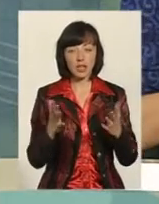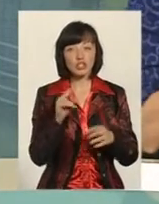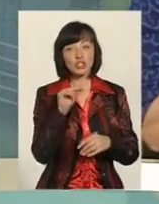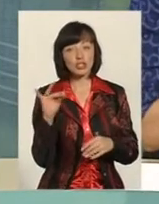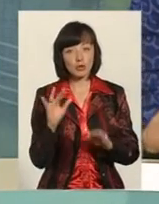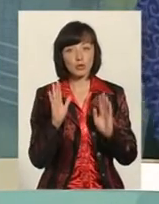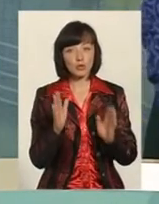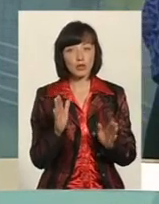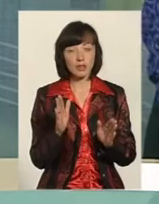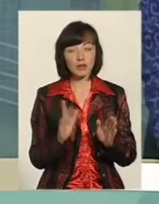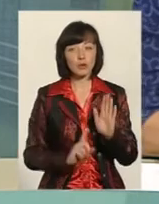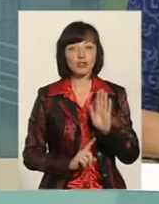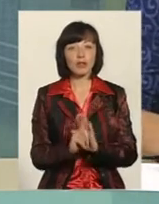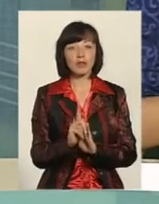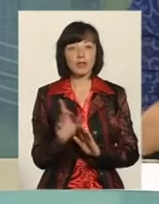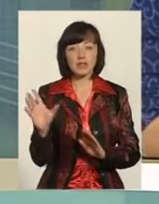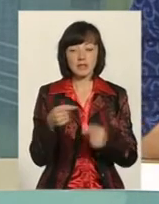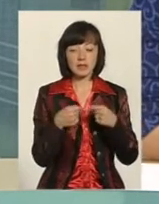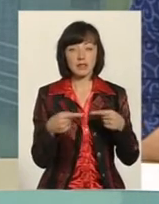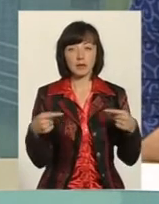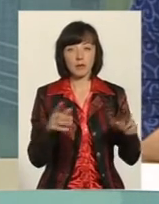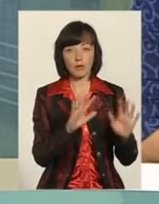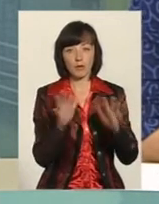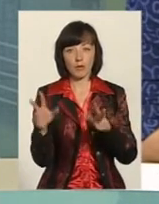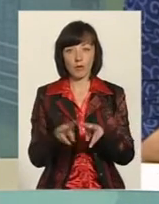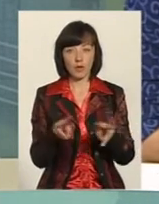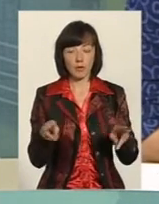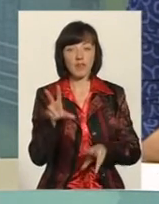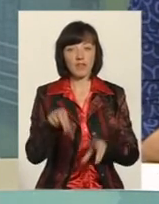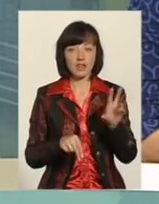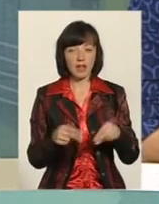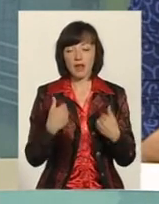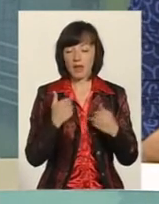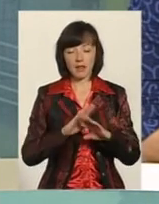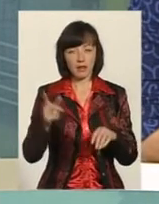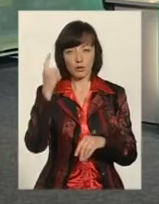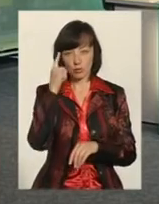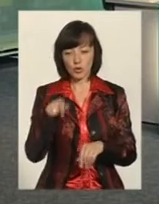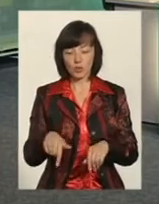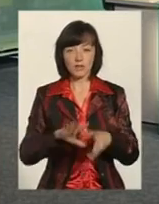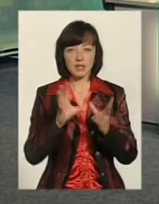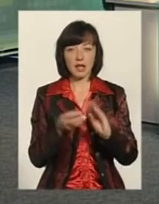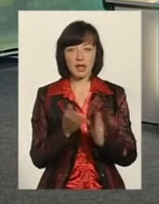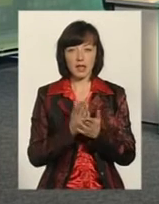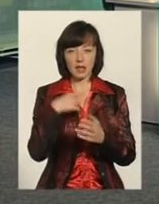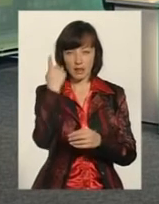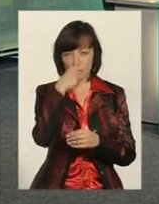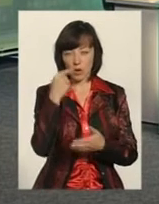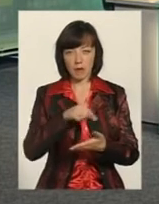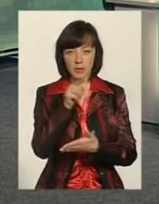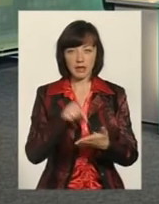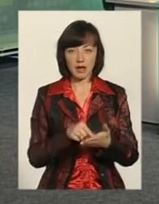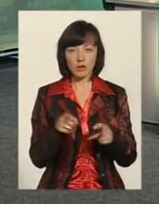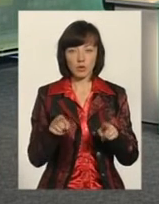він відправною точкою для цілої низки подібних? Як ви вважаєте? Ні, я не думаю. Тут взагалі є індивідуальне питання, тут